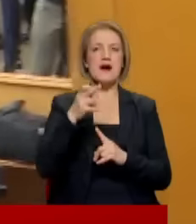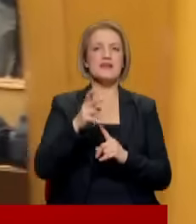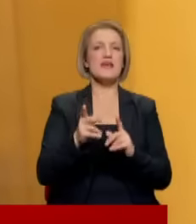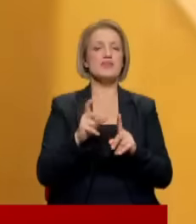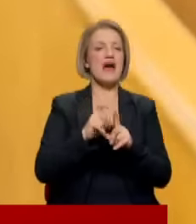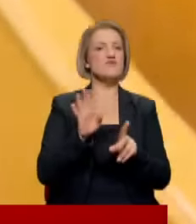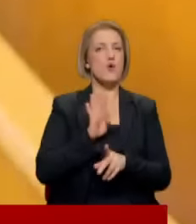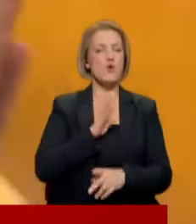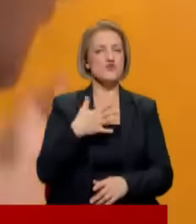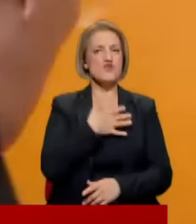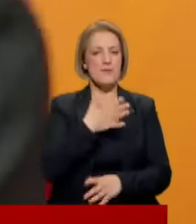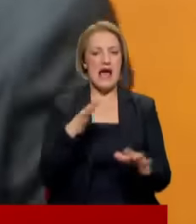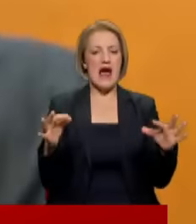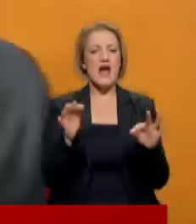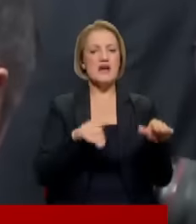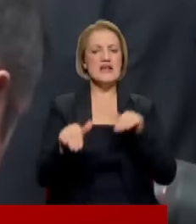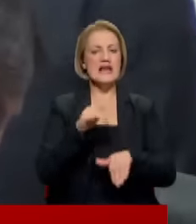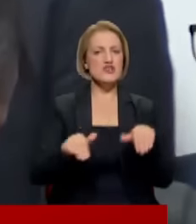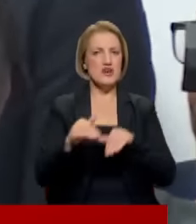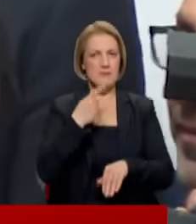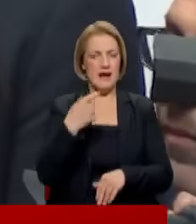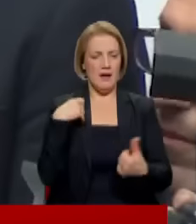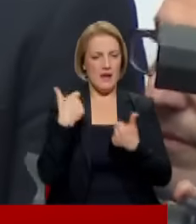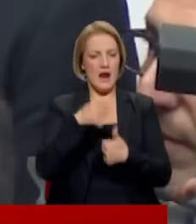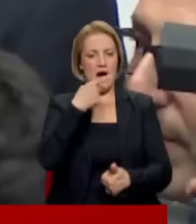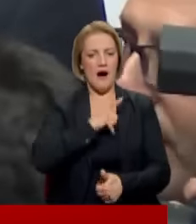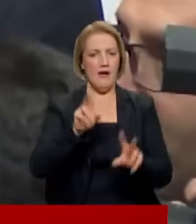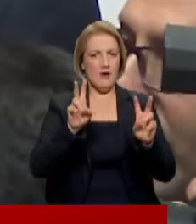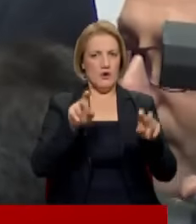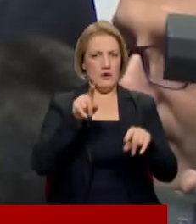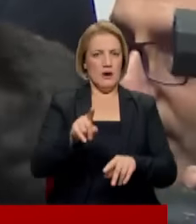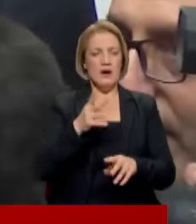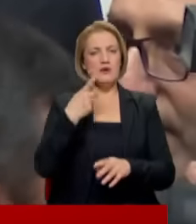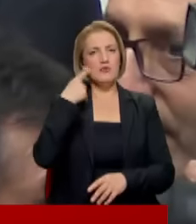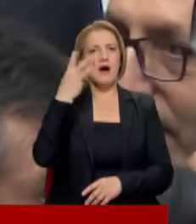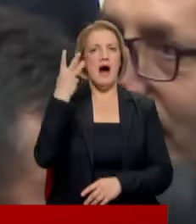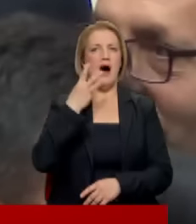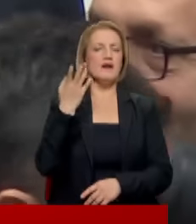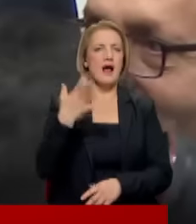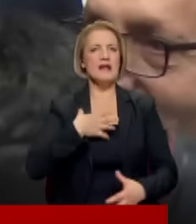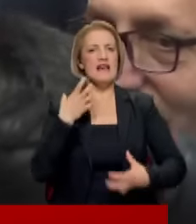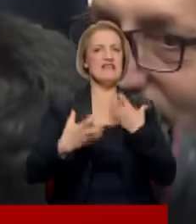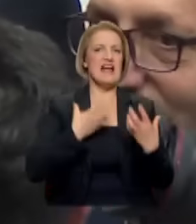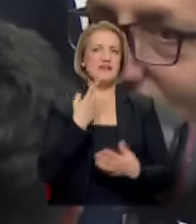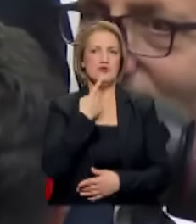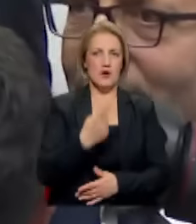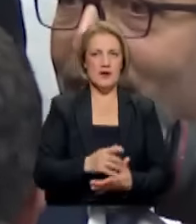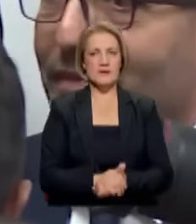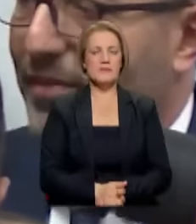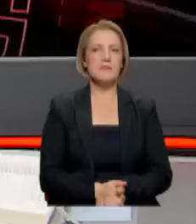Dervişoğlu CHP'nin Erken seçim çağrılarının yeniden adaylık konusunda Erdoğan'ın İşhanı kabarttı